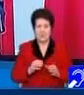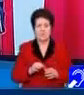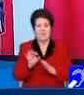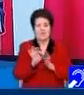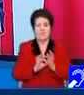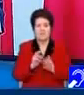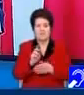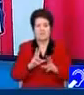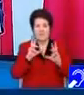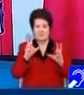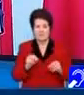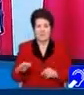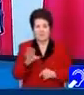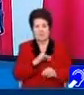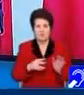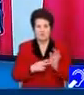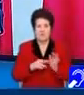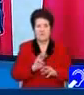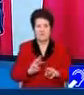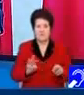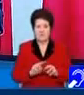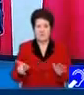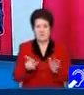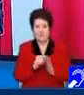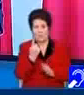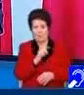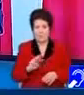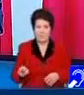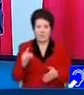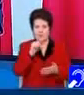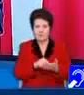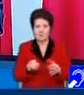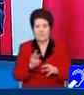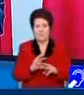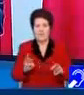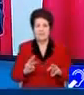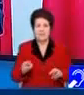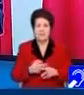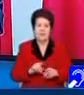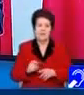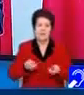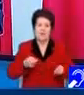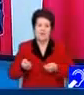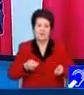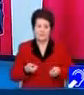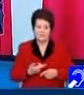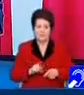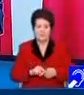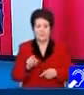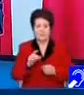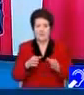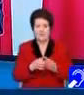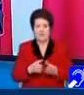după depunerea jurământului, toți cei 7 miniștri împreună cu premierul au ajuns și la ministerele pe care le vor conduce și au cunoscut